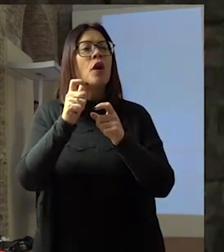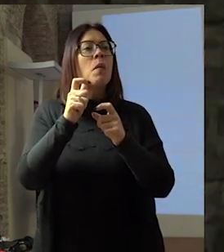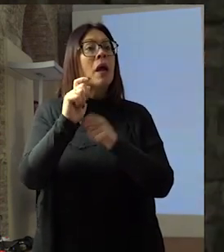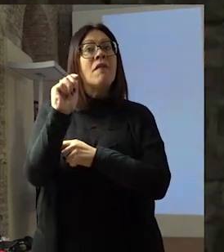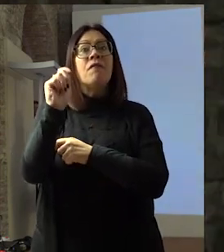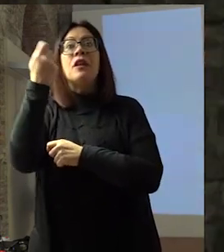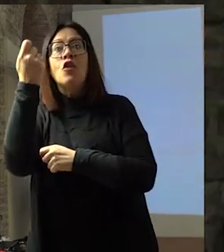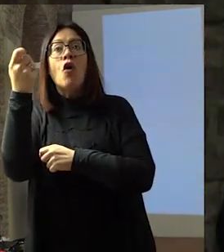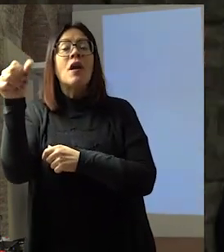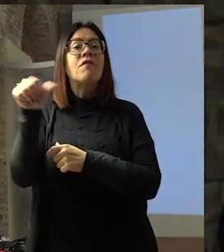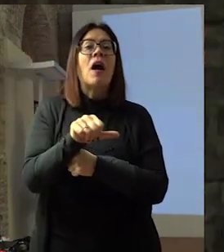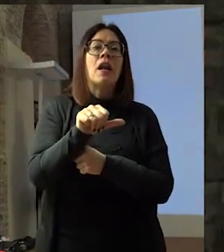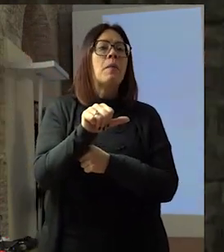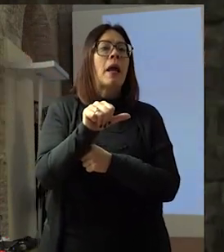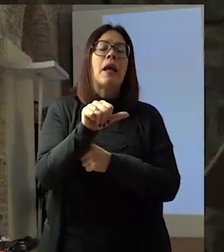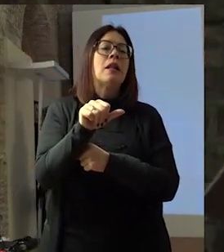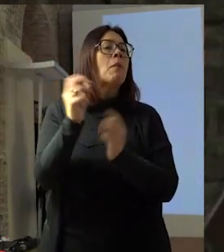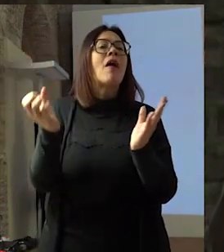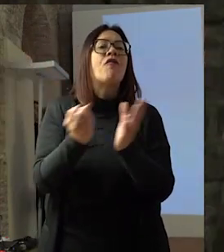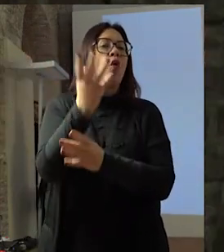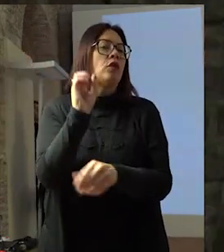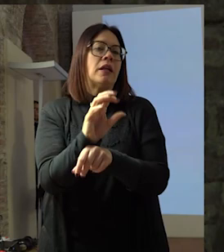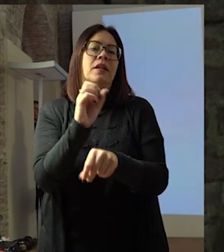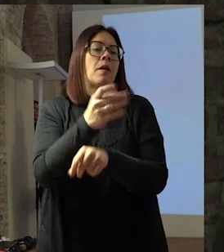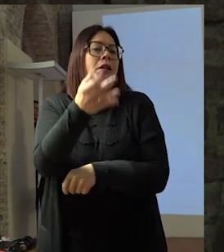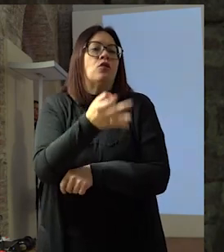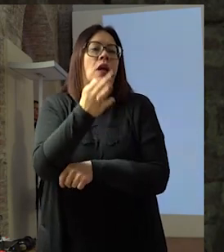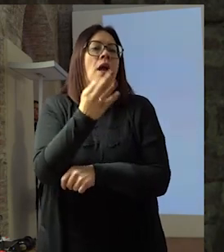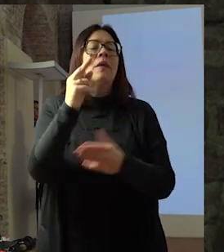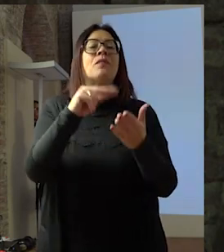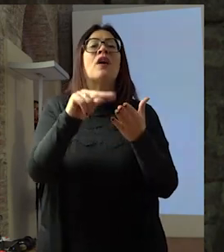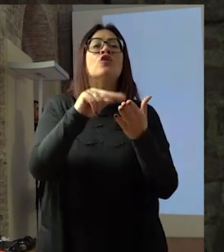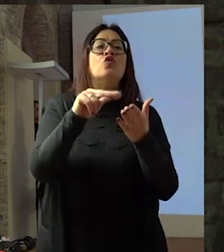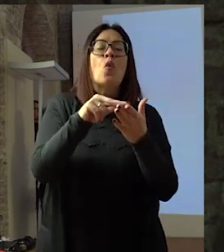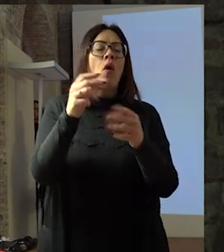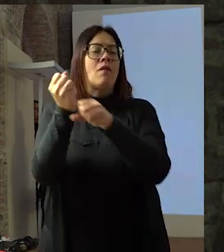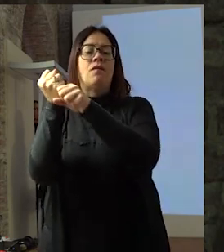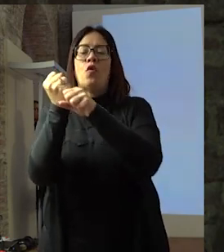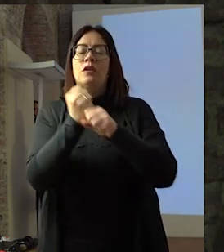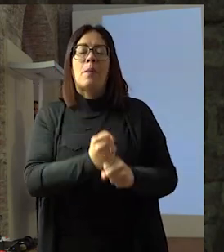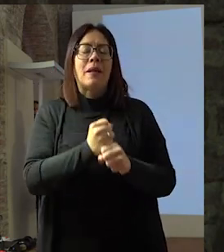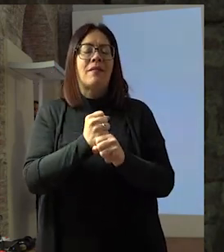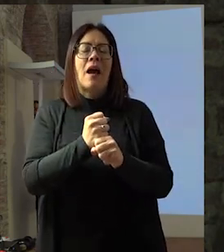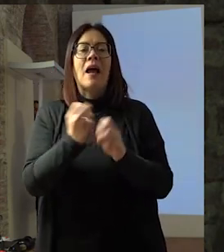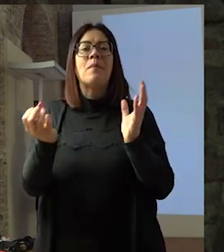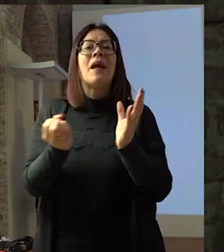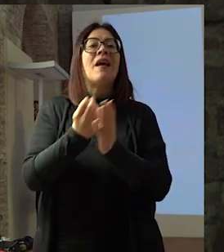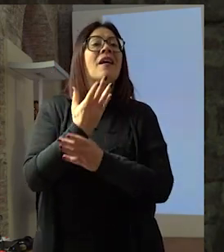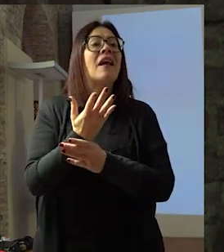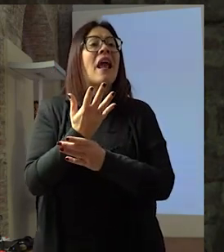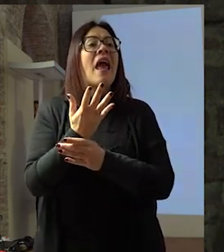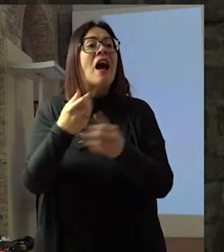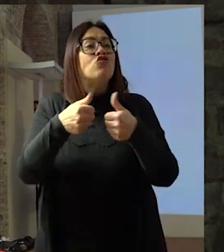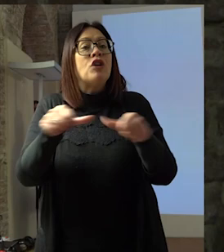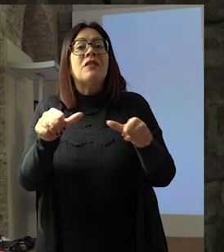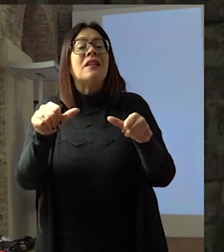insuccessi è comunque una fonte di insegnamento. La scuola, punto fondamentale per creare i cittadini di domani.